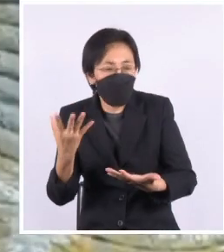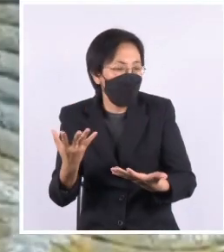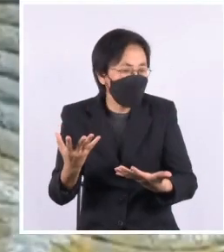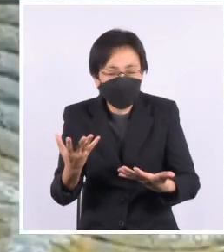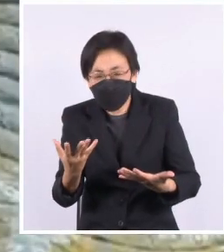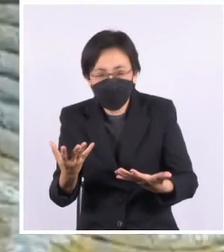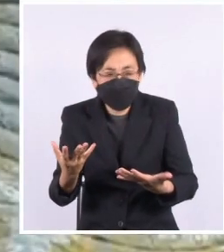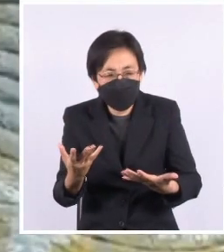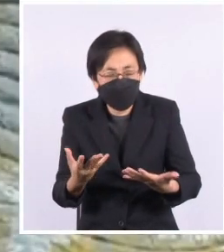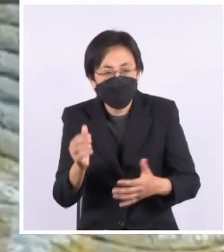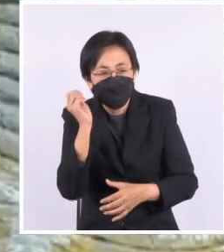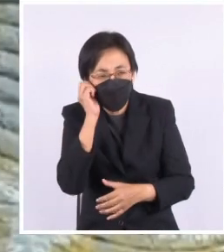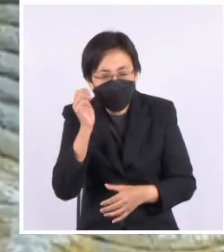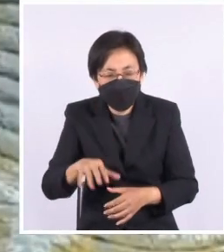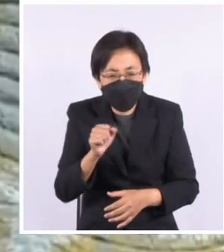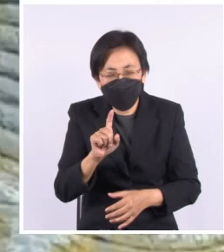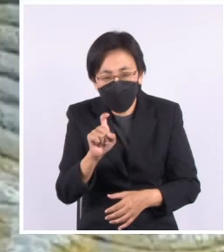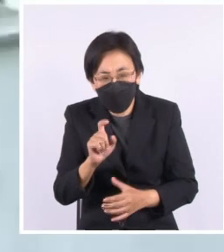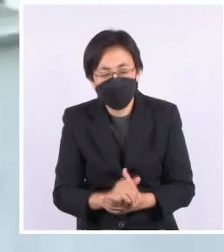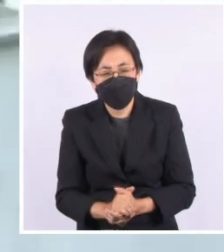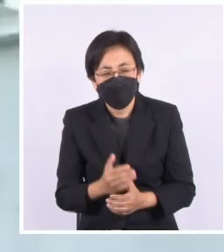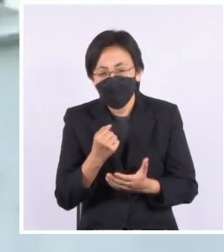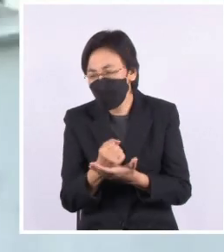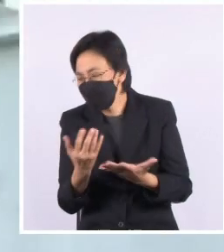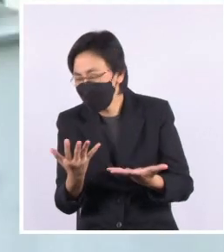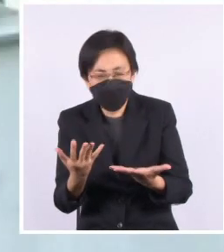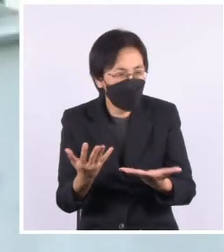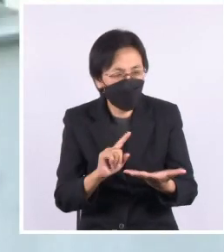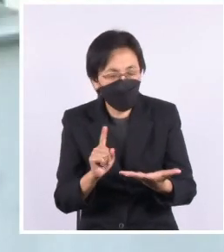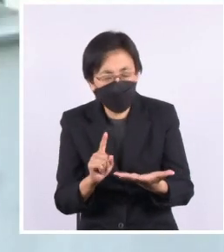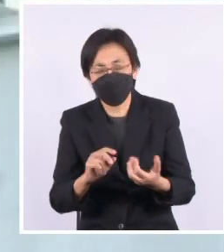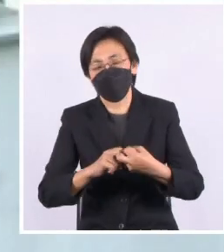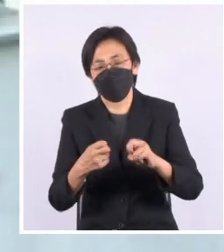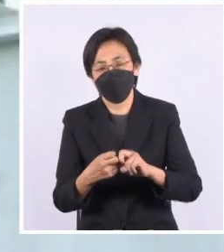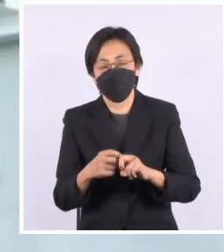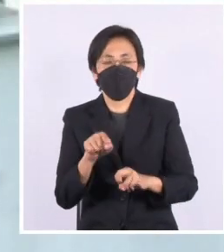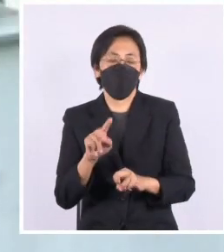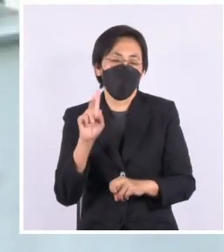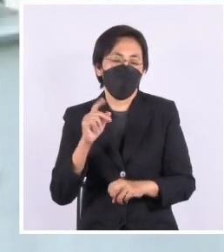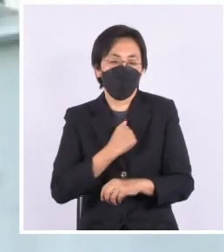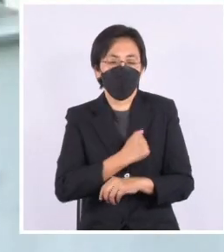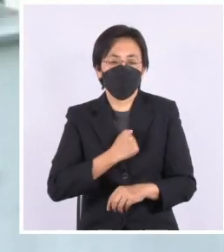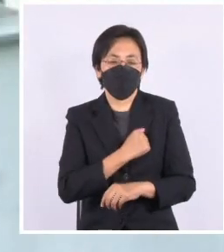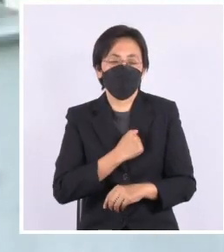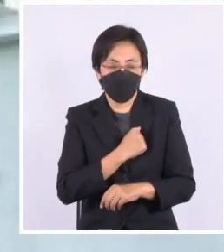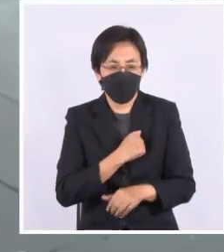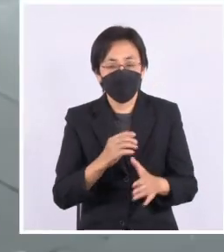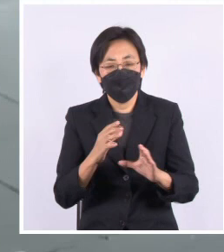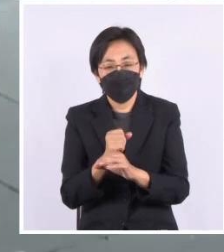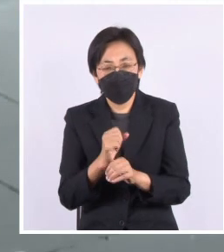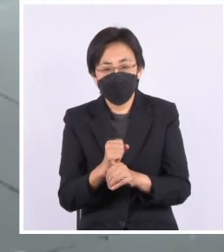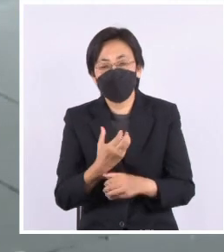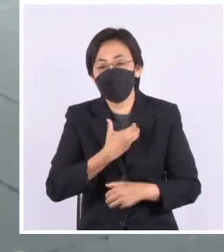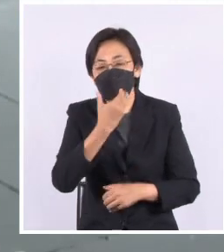หยิบโทรศัพท์ได้นะครับหรือว่าโทรศัพท์ของความช่วยเหลือกับใครได้หลังจากเกิดเหตุเศร้าสลดนะครับก็มีการเคลื่อนย้ายรูปปั้นออก